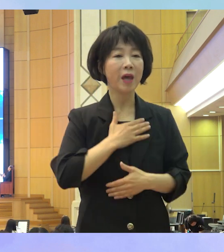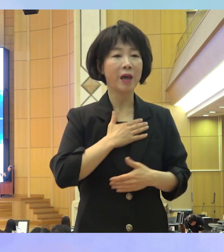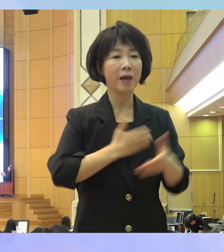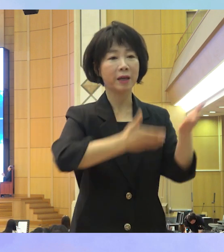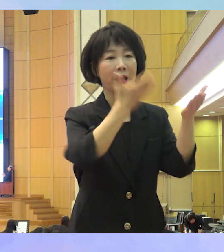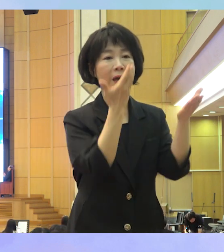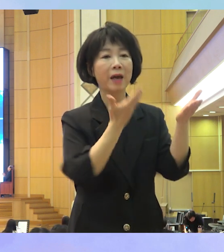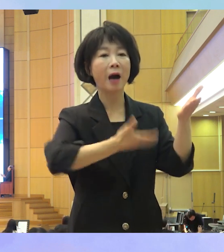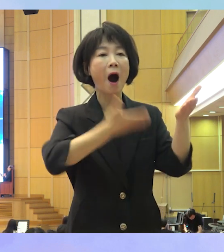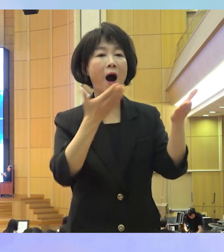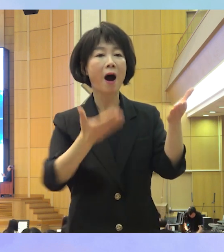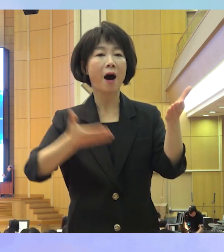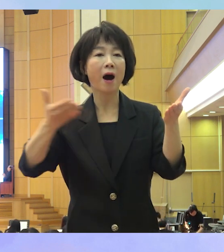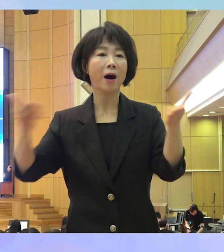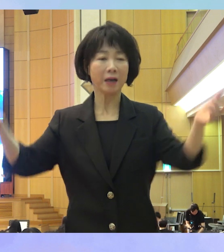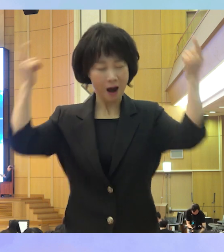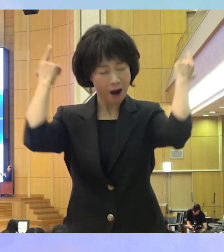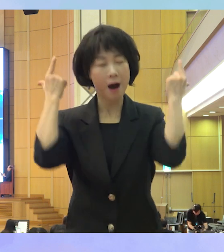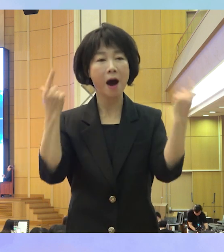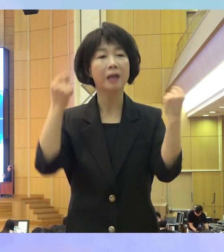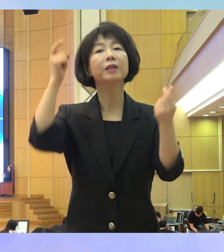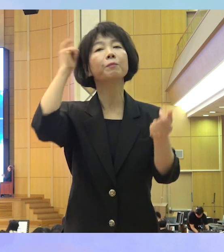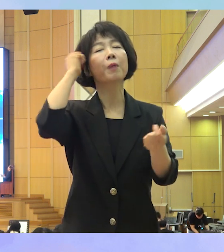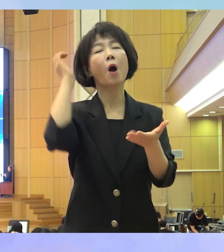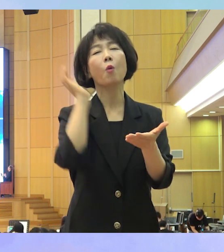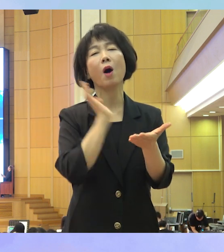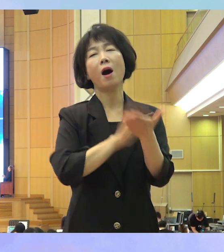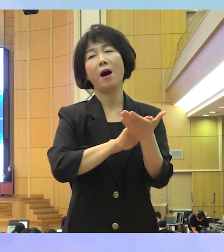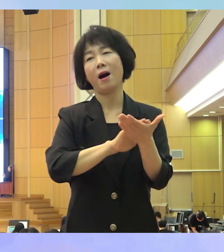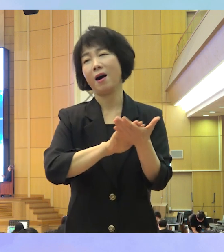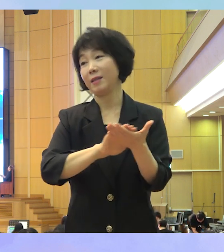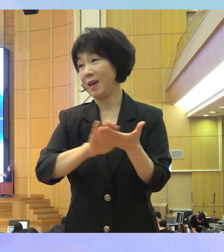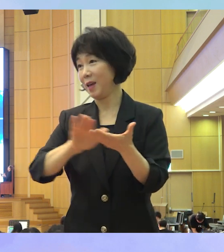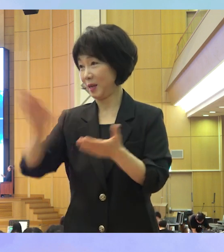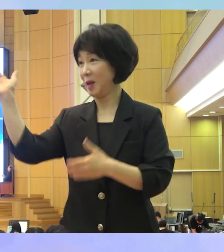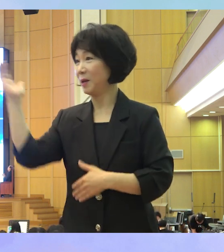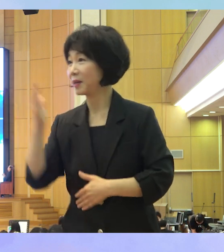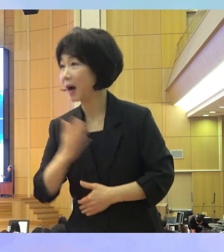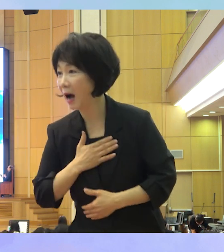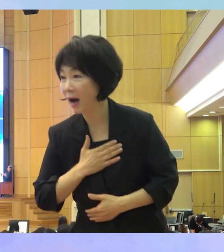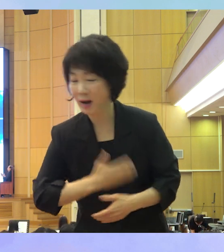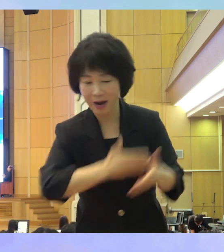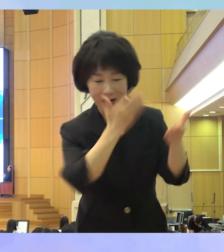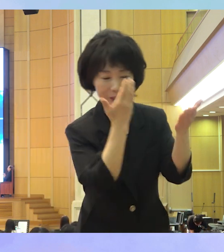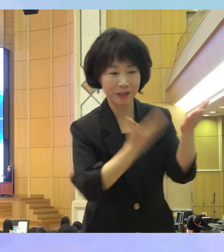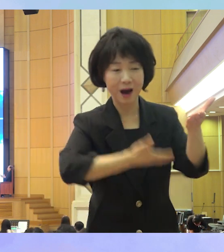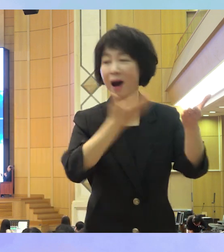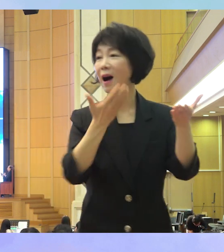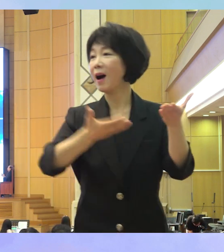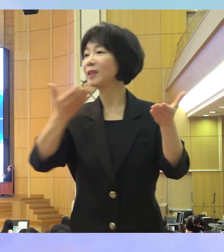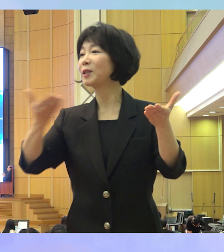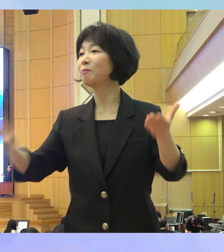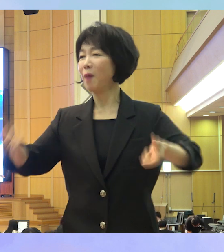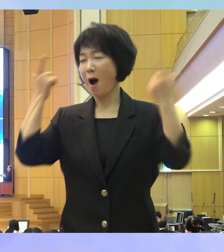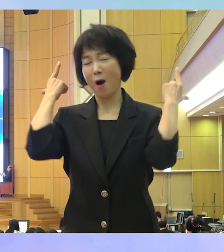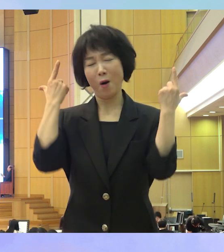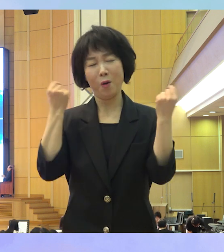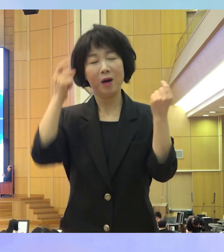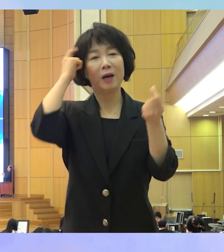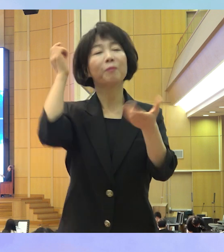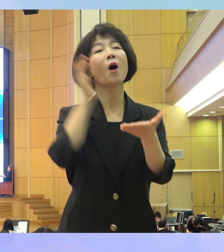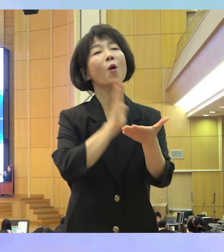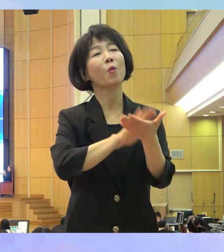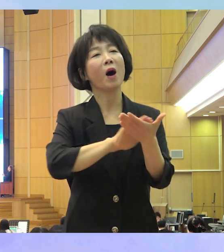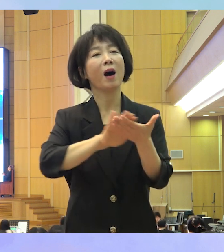할렐루야. 내게 강같은 평화 내게 강같은